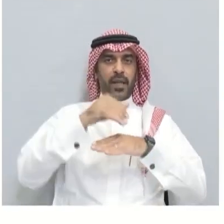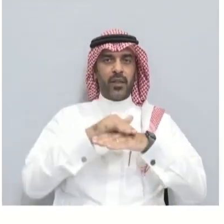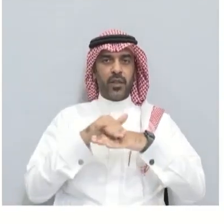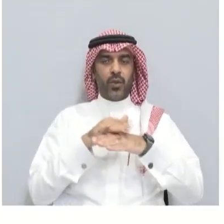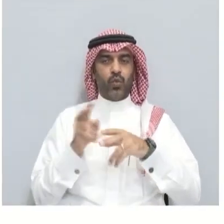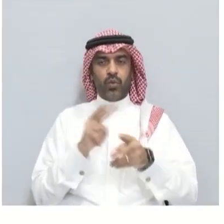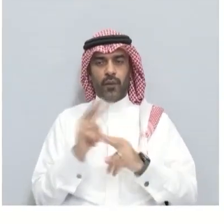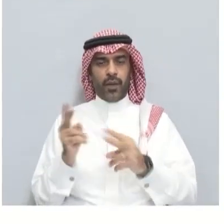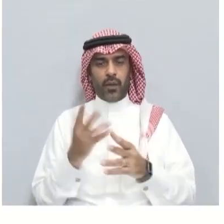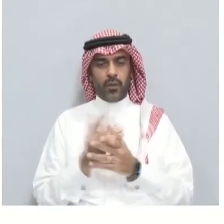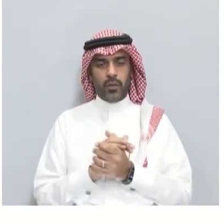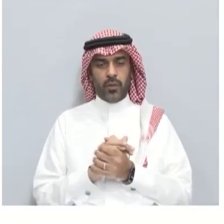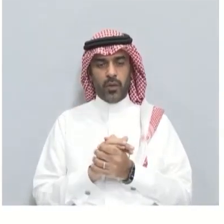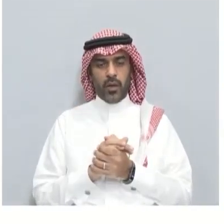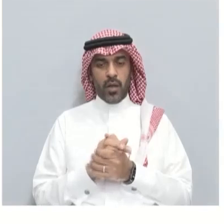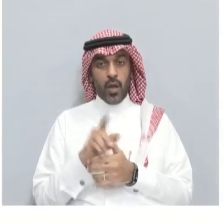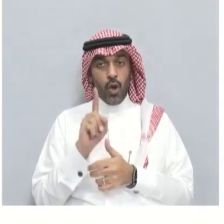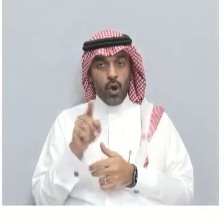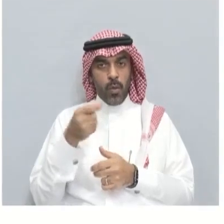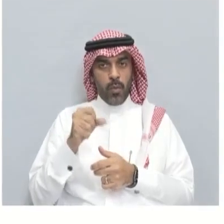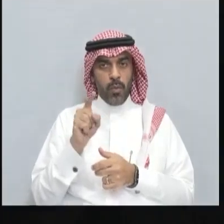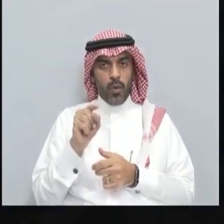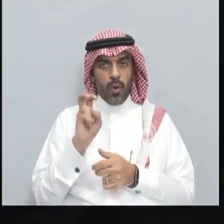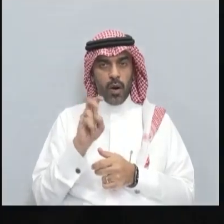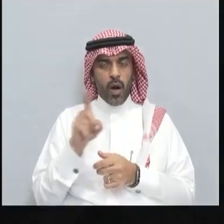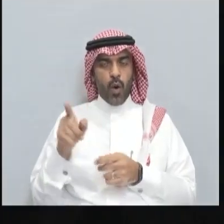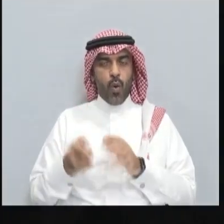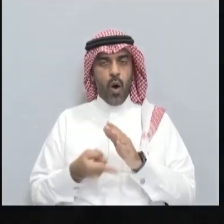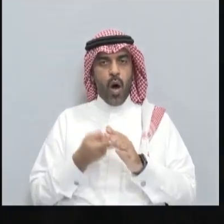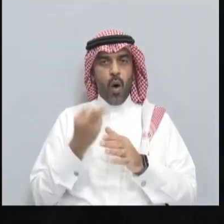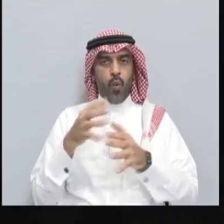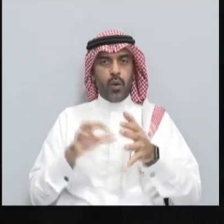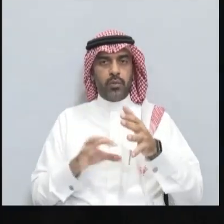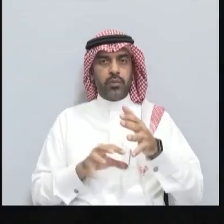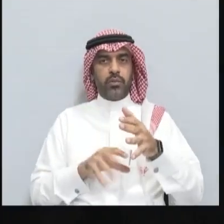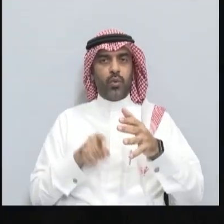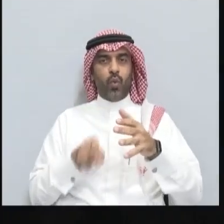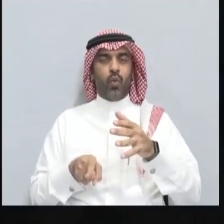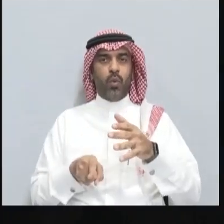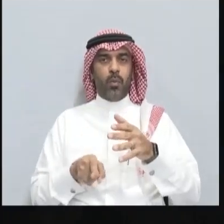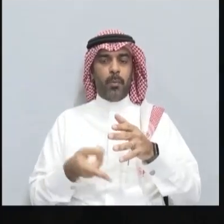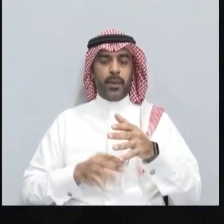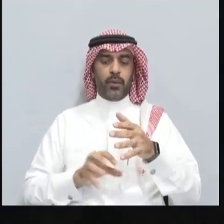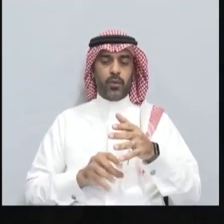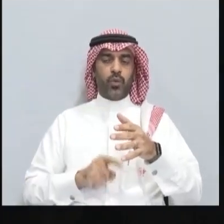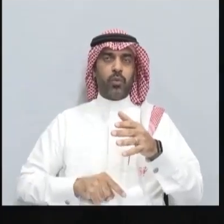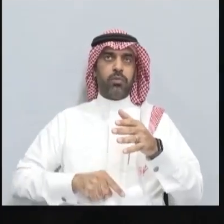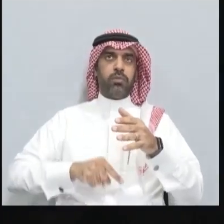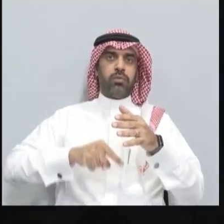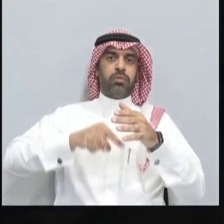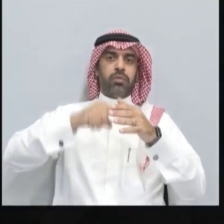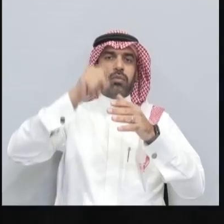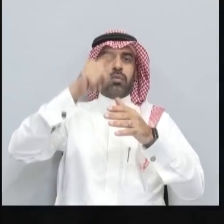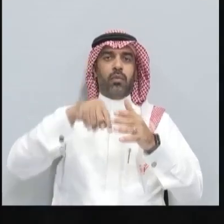نقطه او منطقه يحدث عندها ماذا يحدث عندها الارتداد الانكسار ثم الارتداد المرن وحدوث زلازل